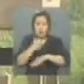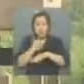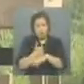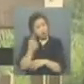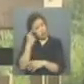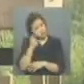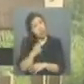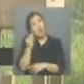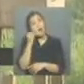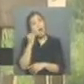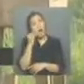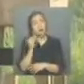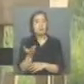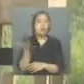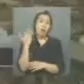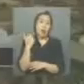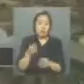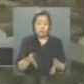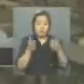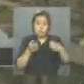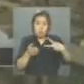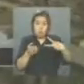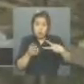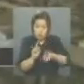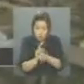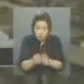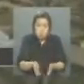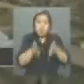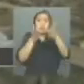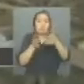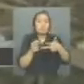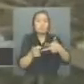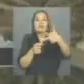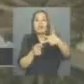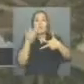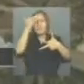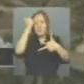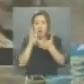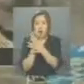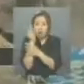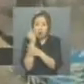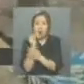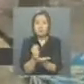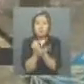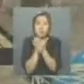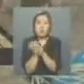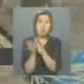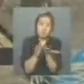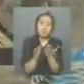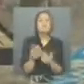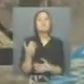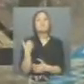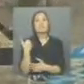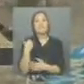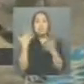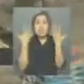บ้านให้สูงขึ้นจากเดิม2เมตรทำให้ไม้คานซึ่งถูกน้ำท่วมไม่สามารถรับน้ำหนักได้จึงพังถล่มลงมาและขอความ